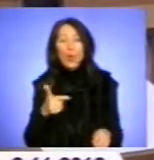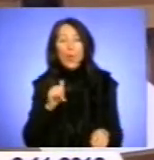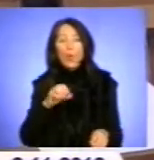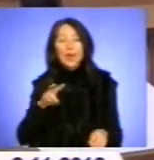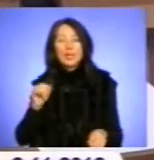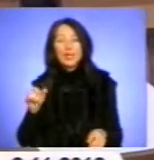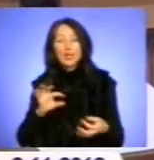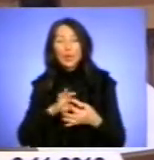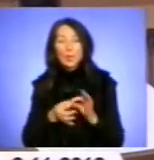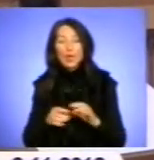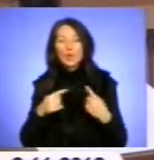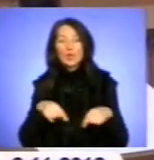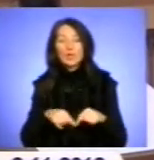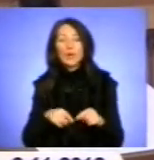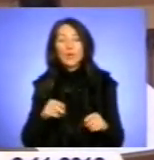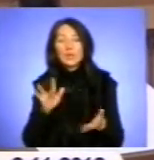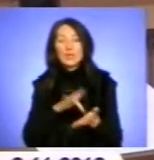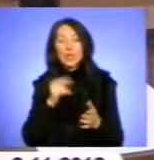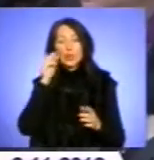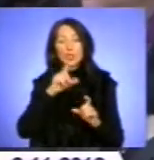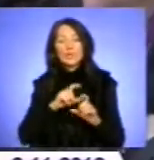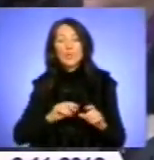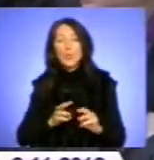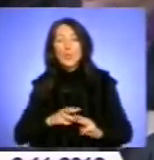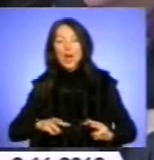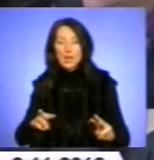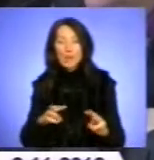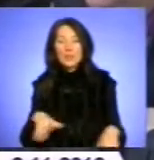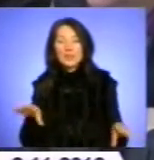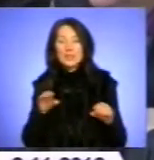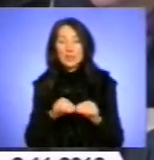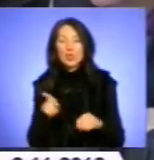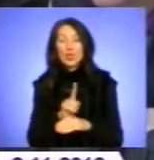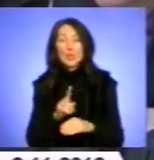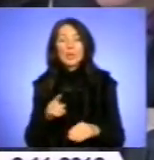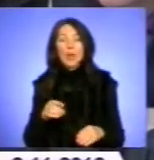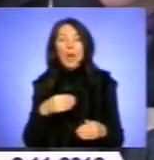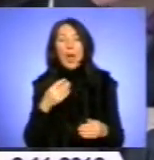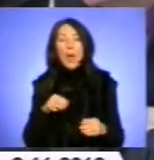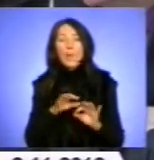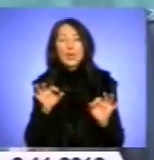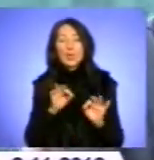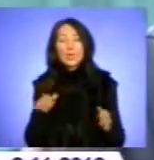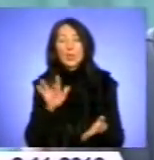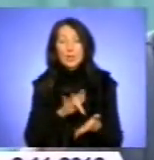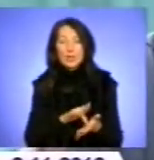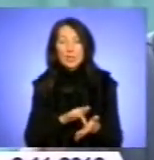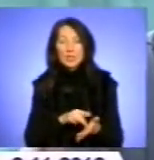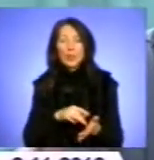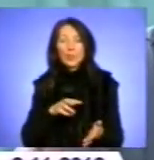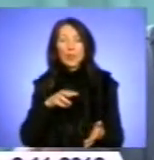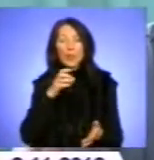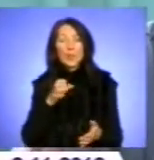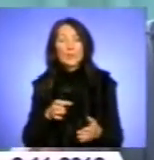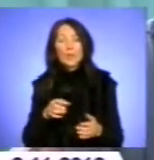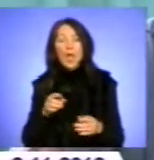міський учнівський парламент «Наснага» спільно з Тернопільським комунальним методичним центром науково-освітніх інновацій та моніторингу.